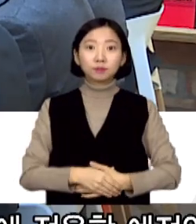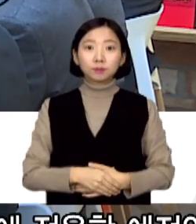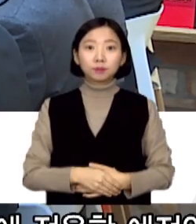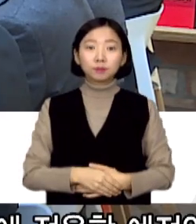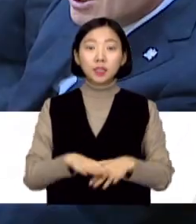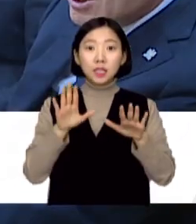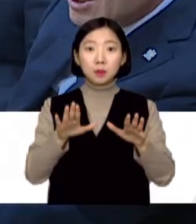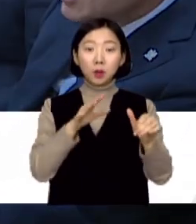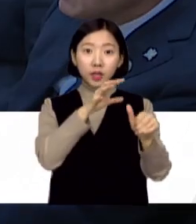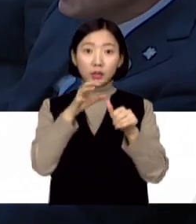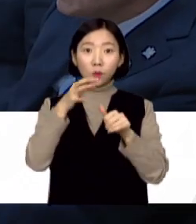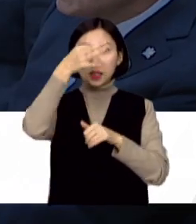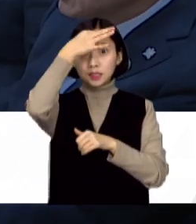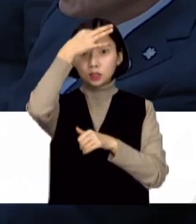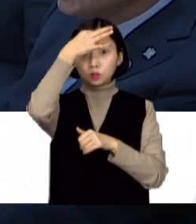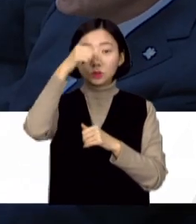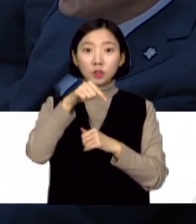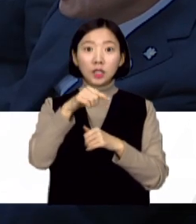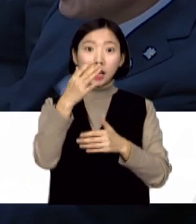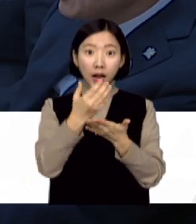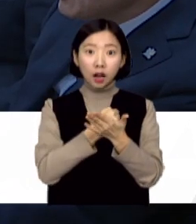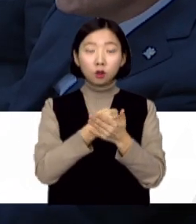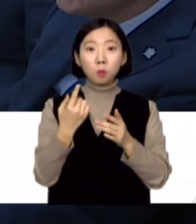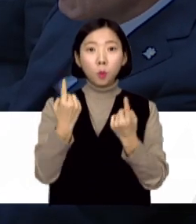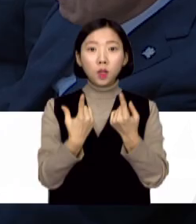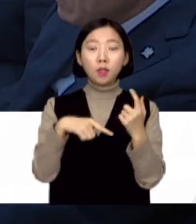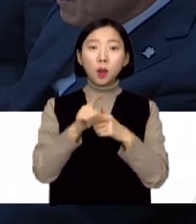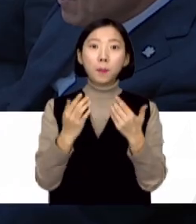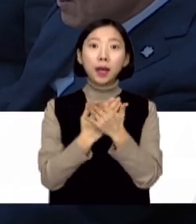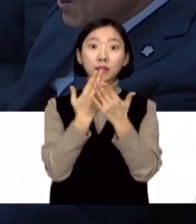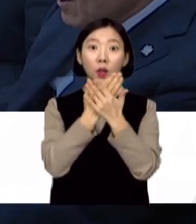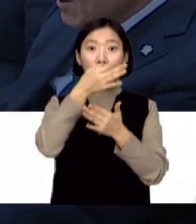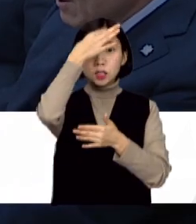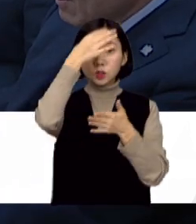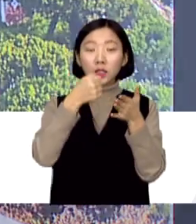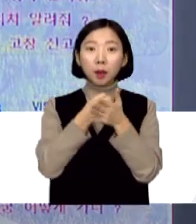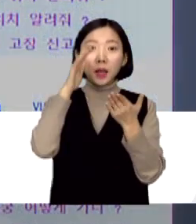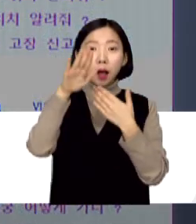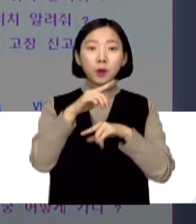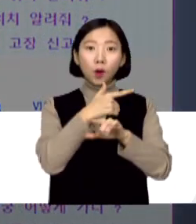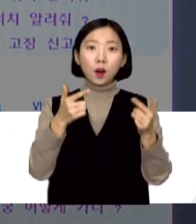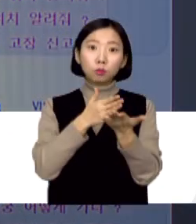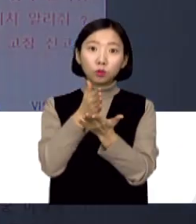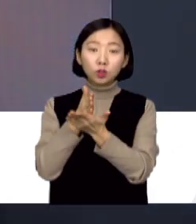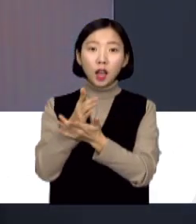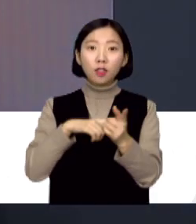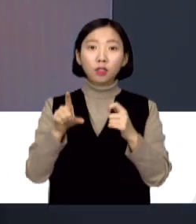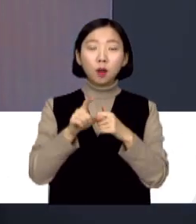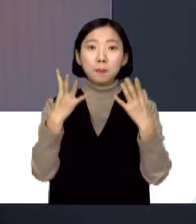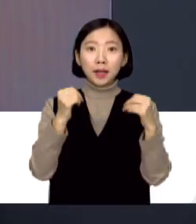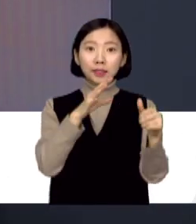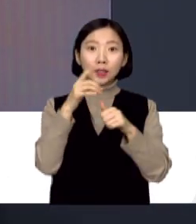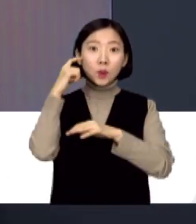예정입니다 이번에 도입될 이미지 매칭 서비스는 기존의 기술보다 한 단계 진화한 기술로 앞으로 다양한